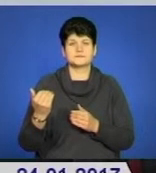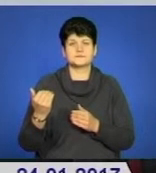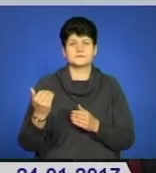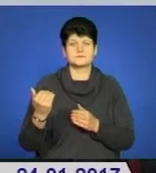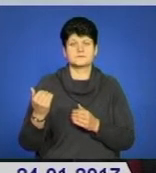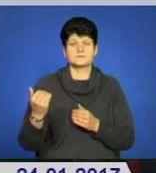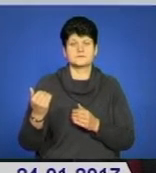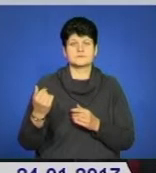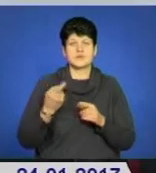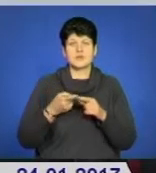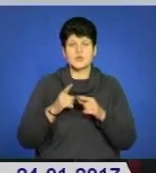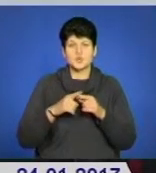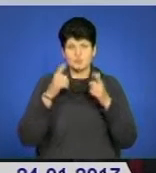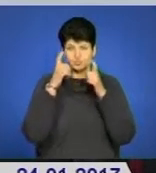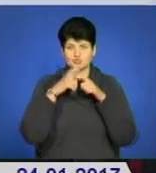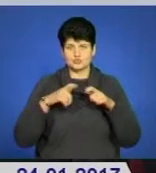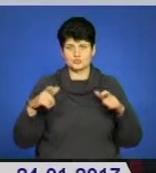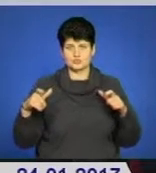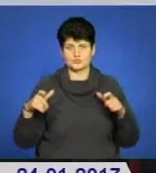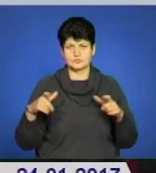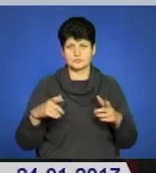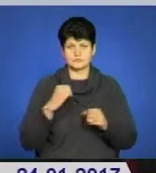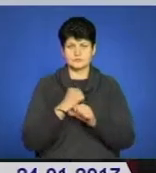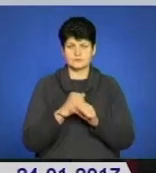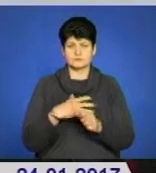відбив на тим рушнику свій